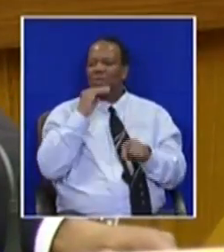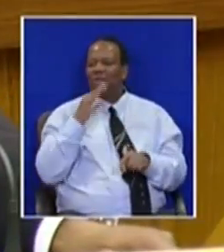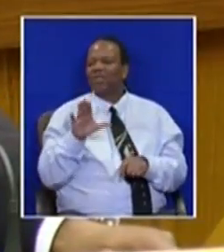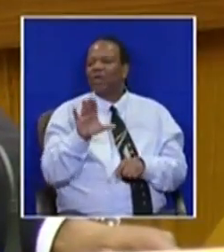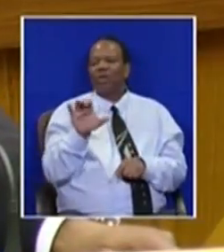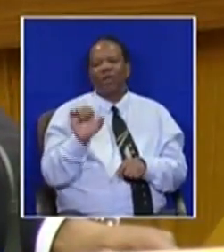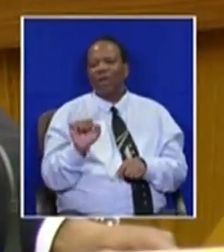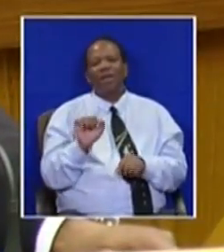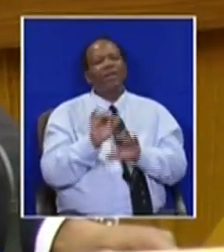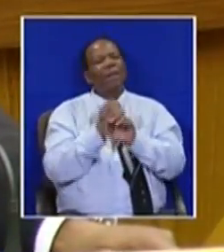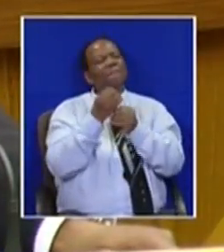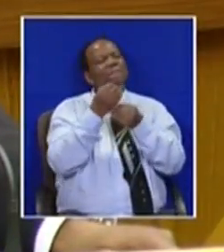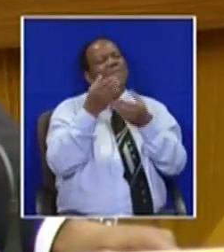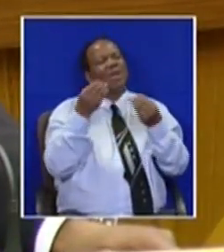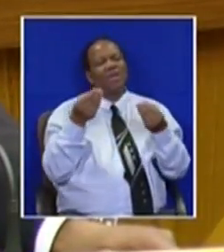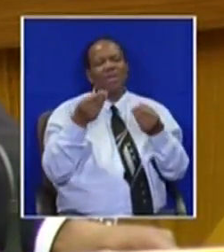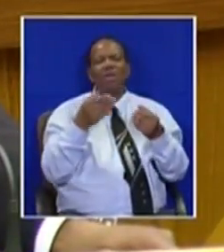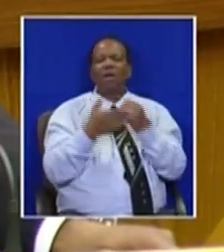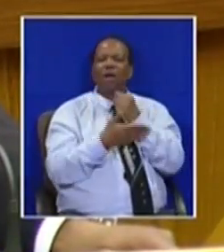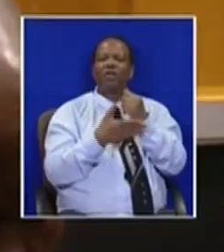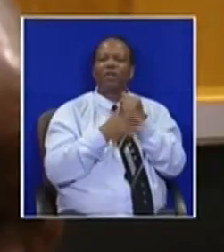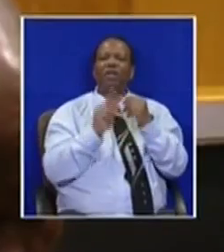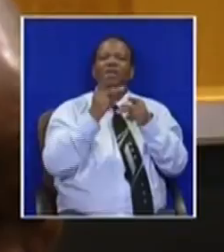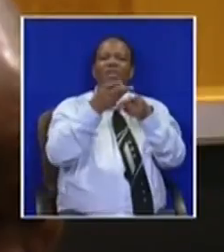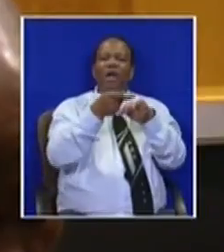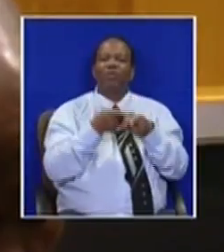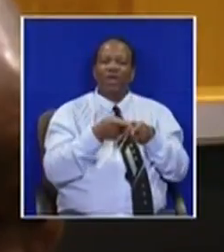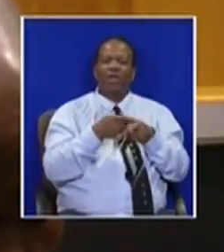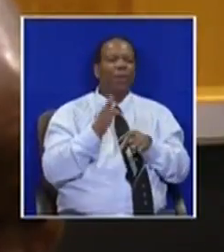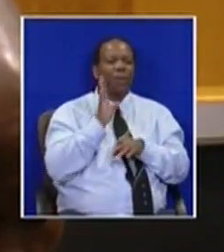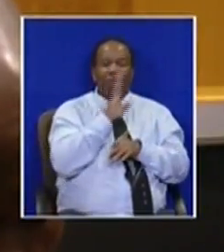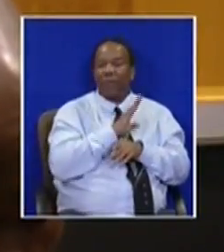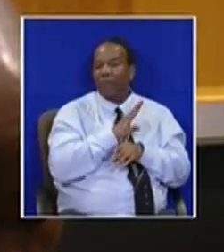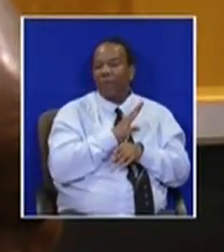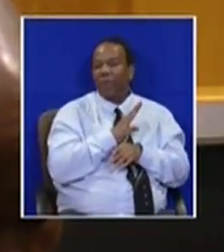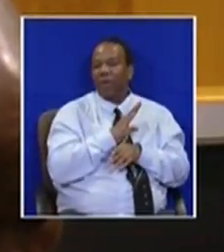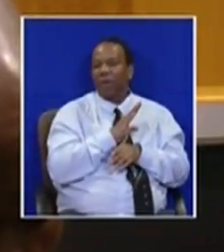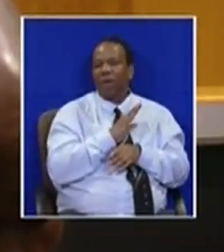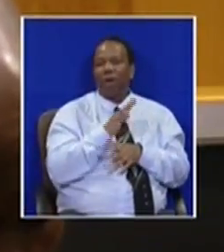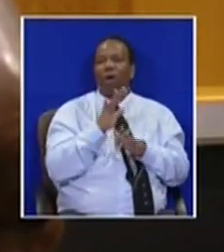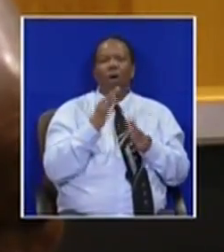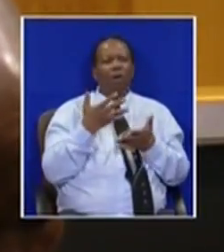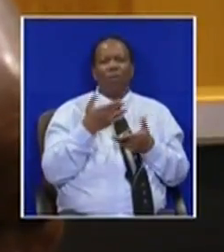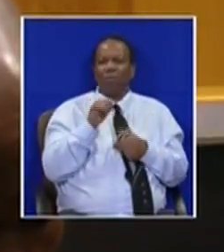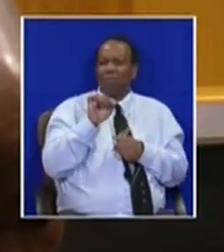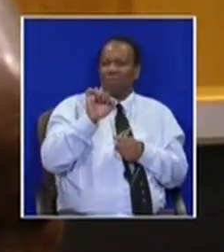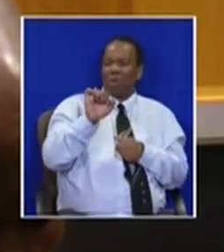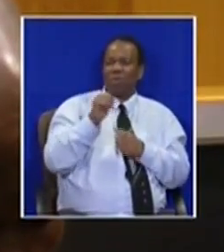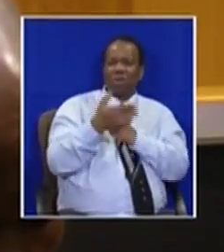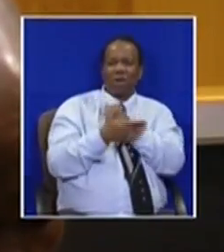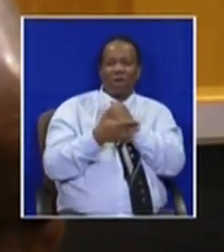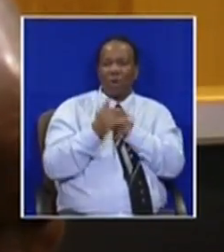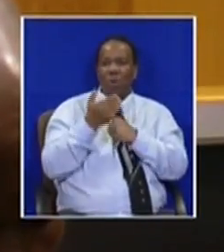been downgraded. Now, I don't know what is wrong in those countries. Is it a